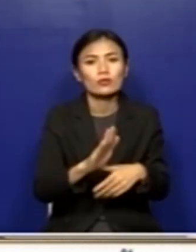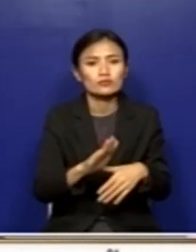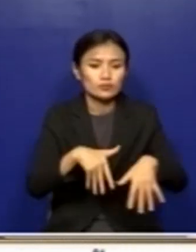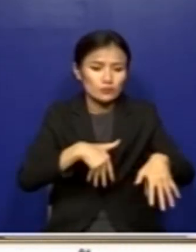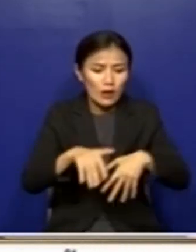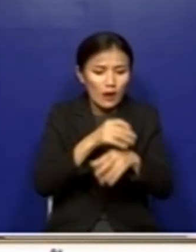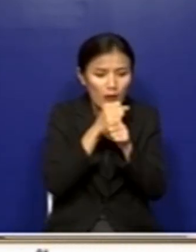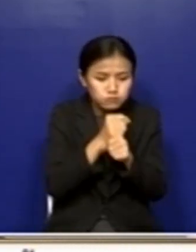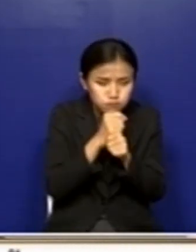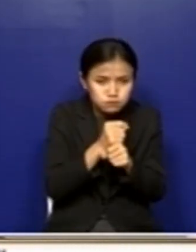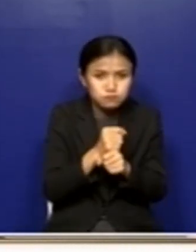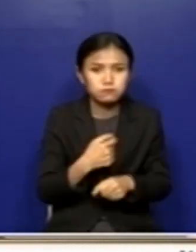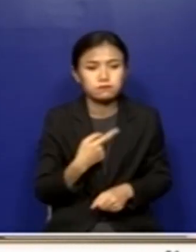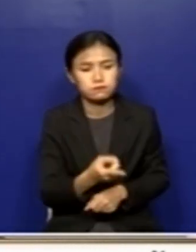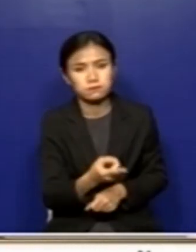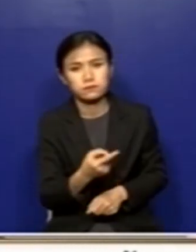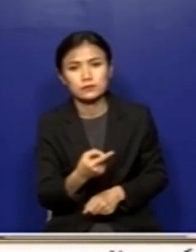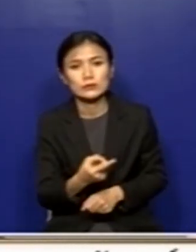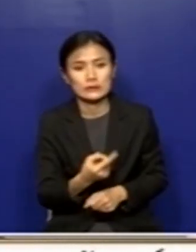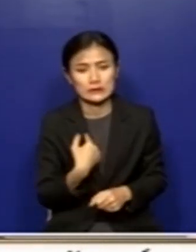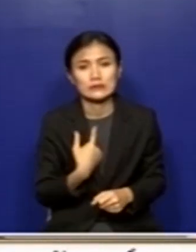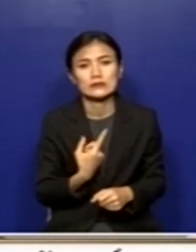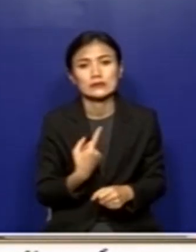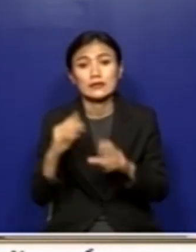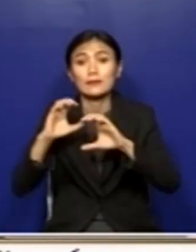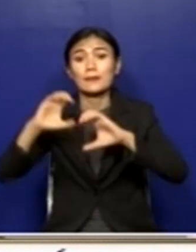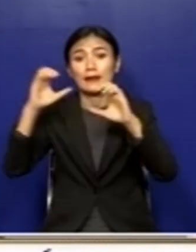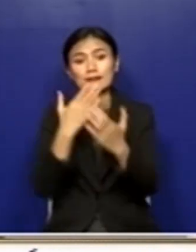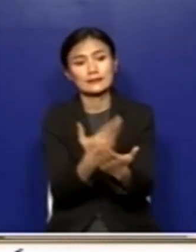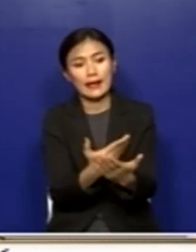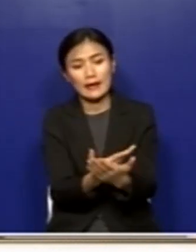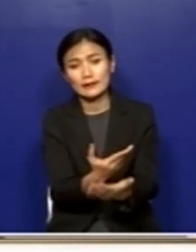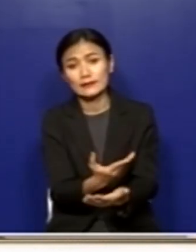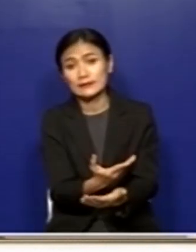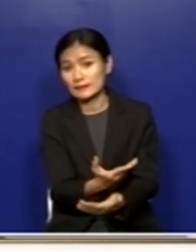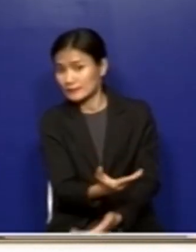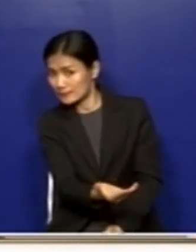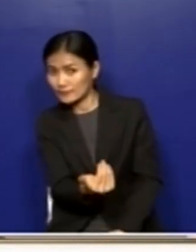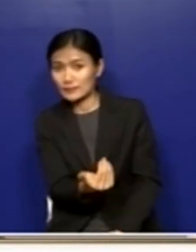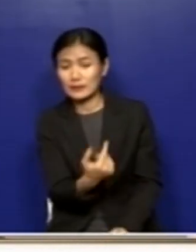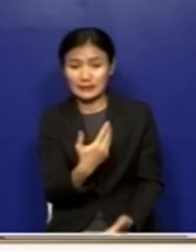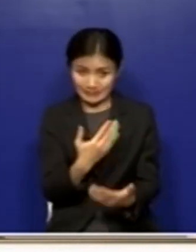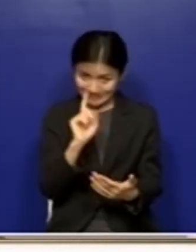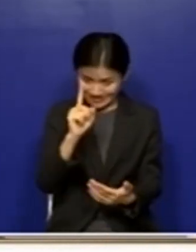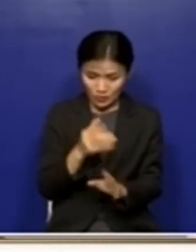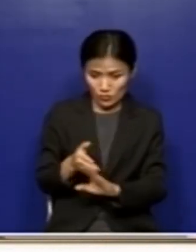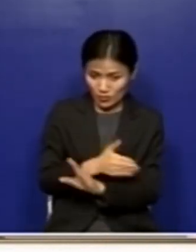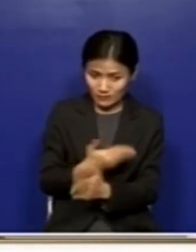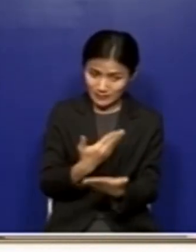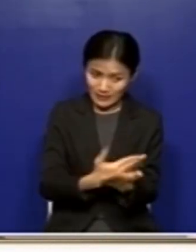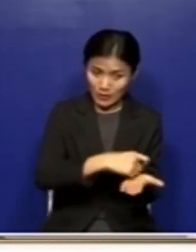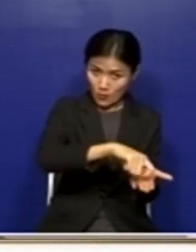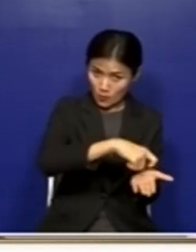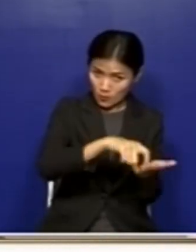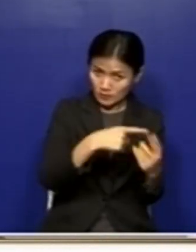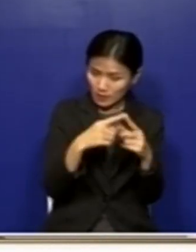ที่ถูก เรียกเงินคืนค่ะท่านประธานคะก็อยากจะปรึกษาท่านรัฐมนตรีกระทรวงมหาดไทยว่า